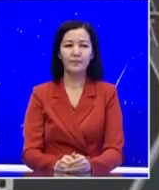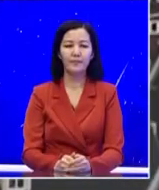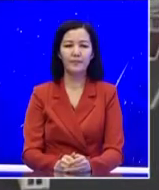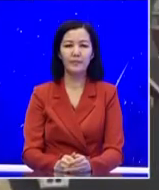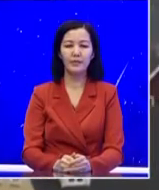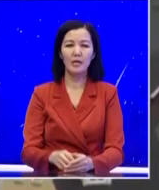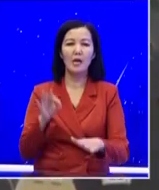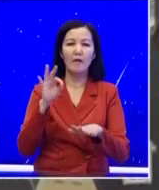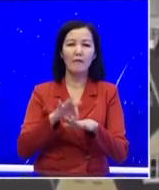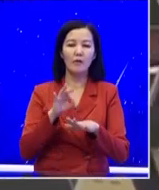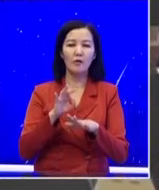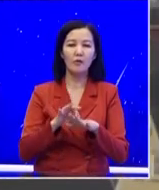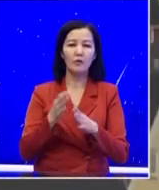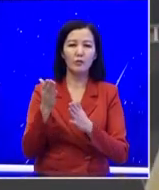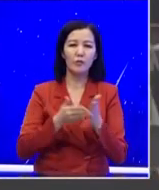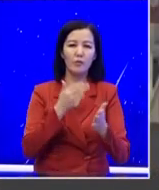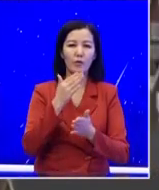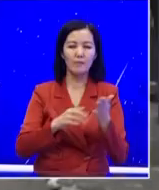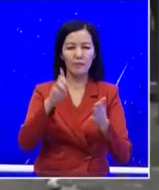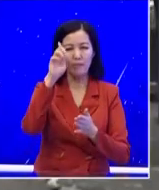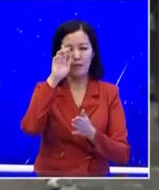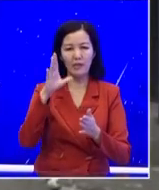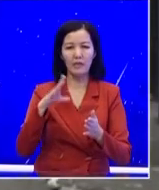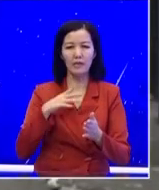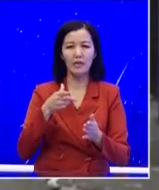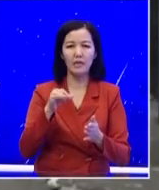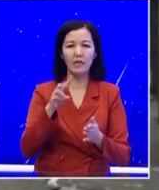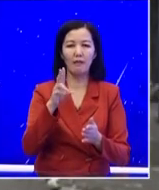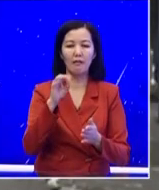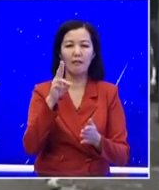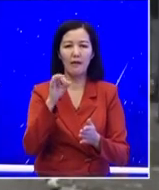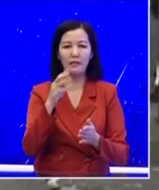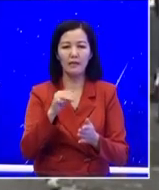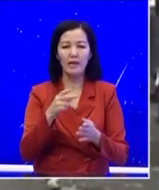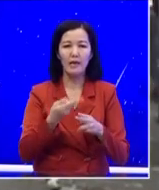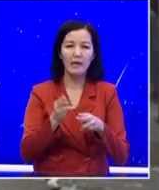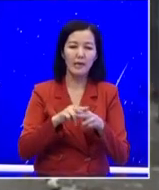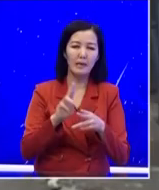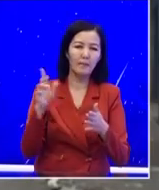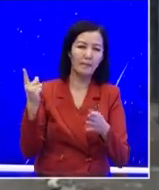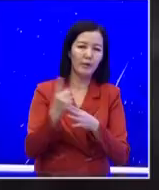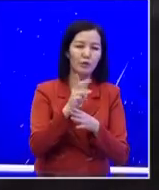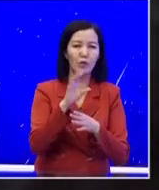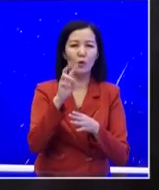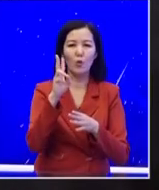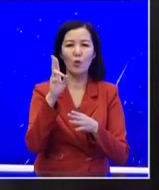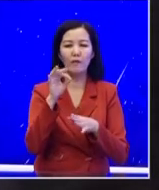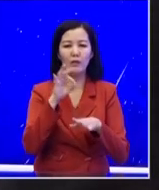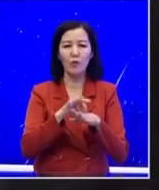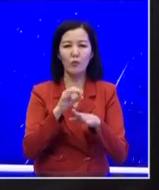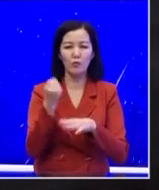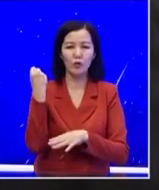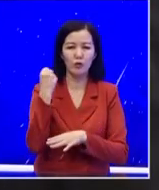Тәж вирусын түбегейлі женген мемлекет белгілі болды. Гренландия аймағы әлемдегі ең бірінші болып COVID-19 дертін